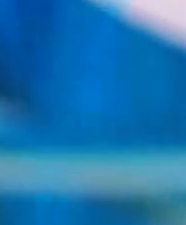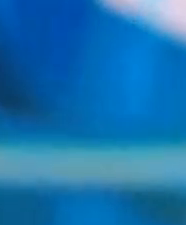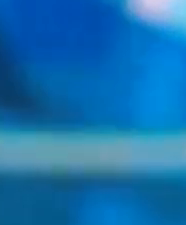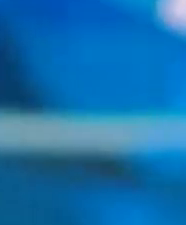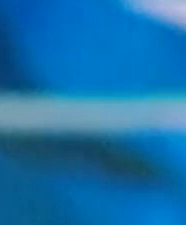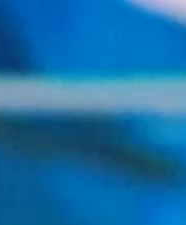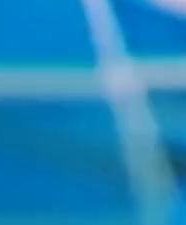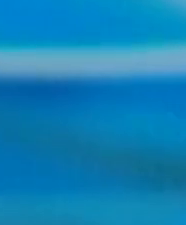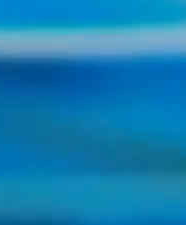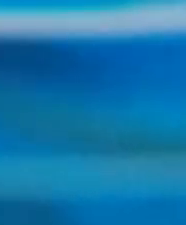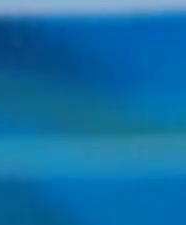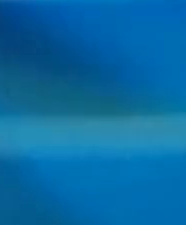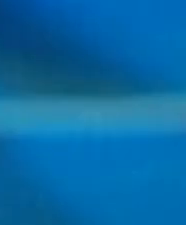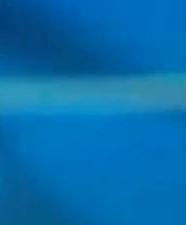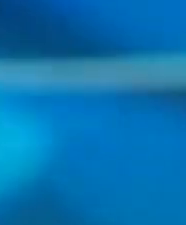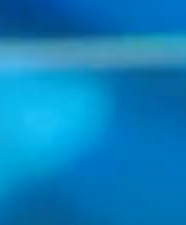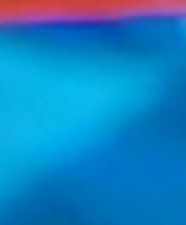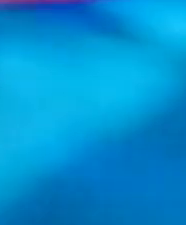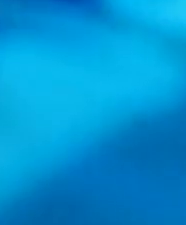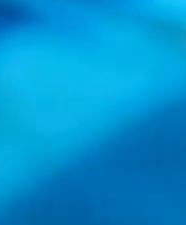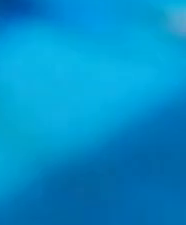Подписывайтесь, ставьте лайки, оставляйте комментарии и